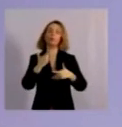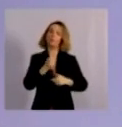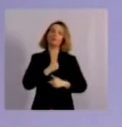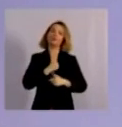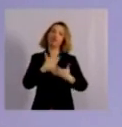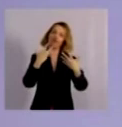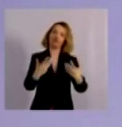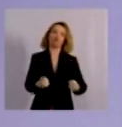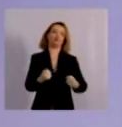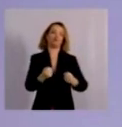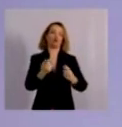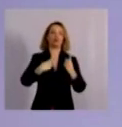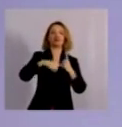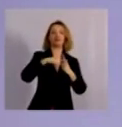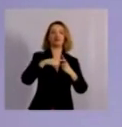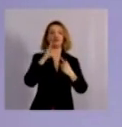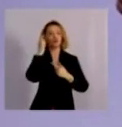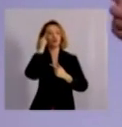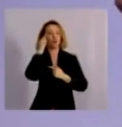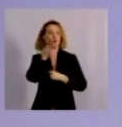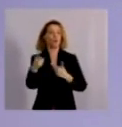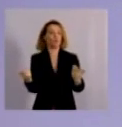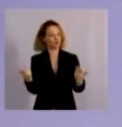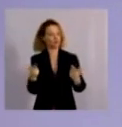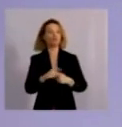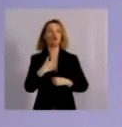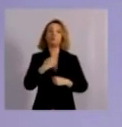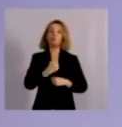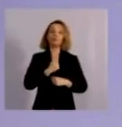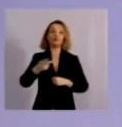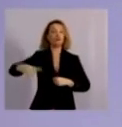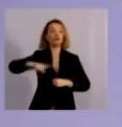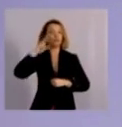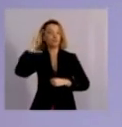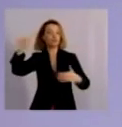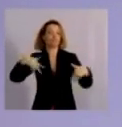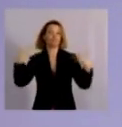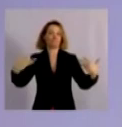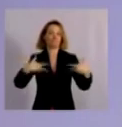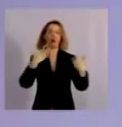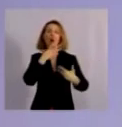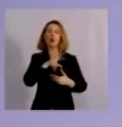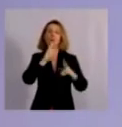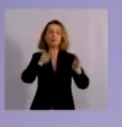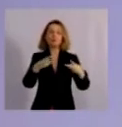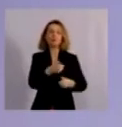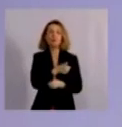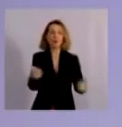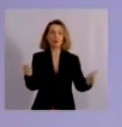εντός της Ελλάδος αυτή την ευκαιρία του να ξεφεύγει κανείς από το πλαίσιο εκπαιδευτικής